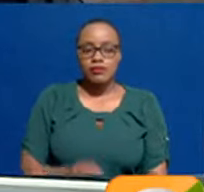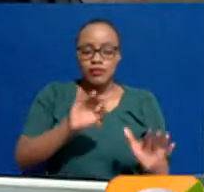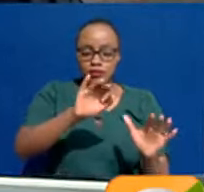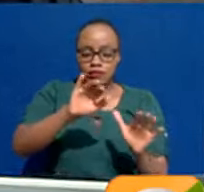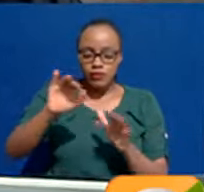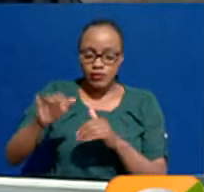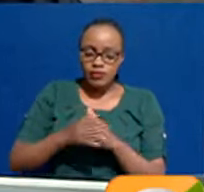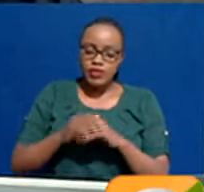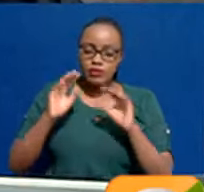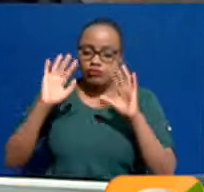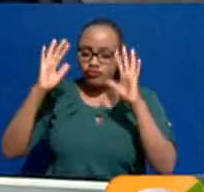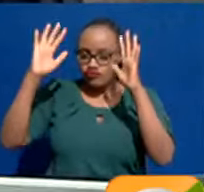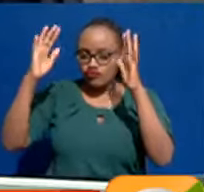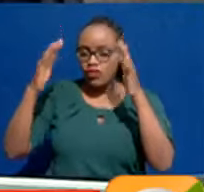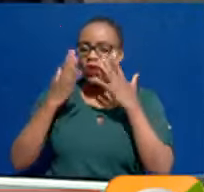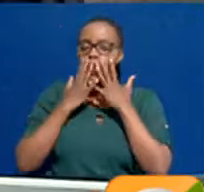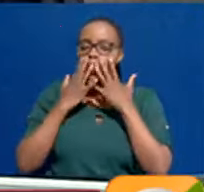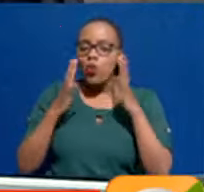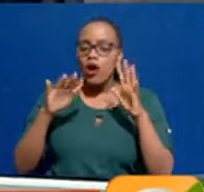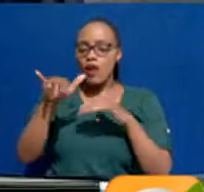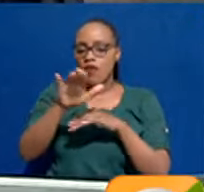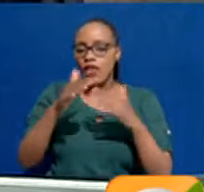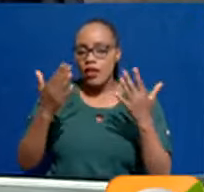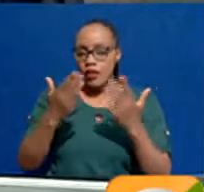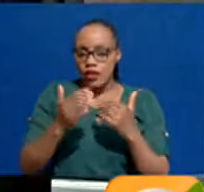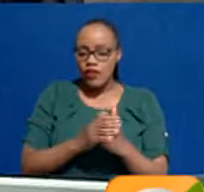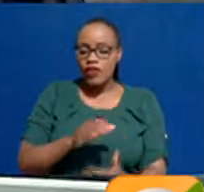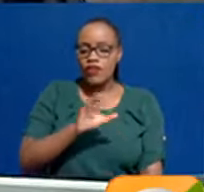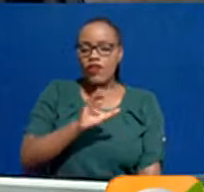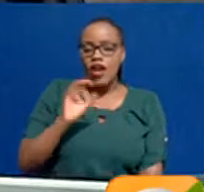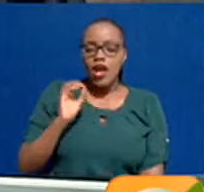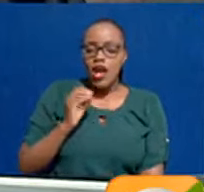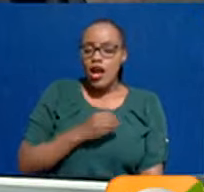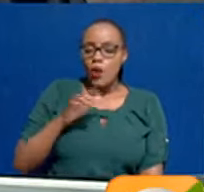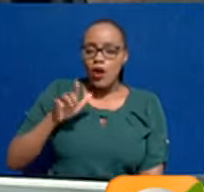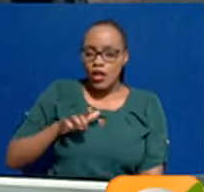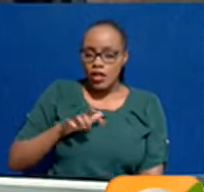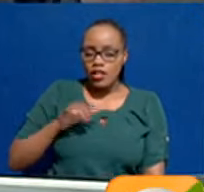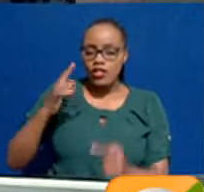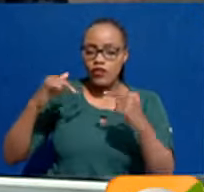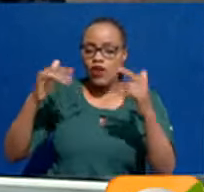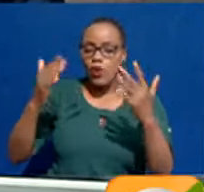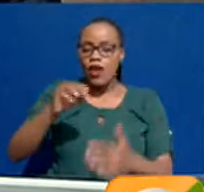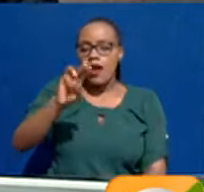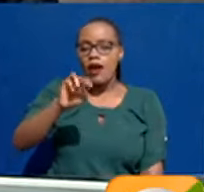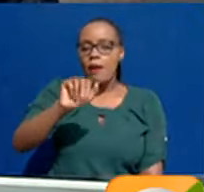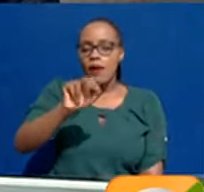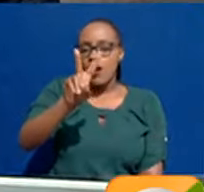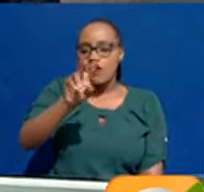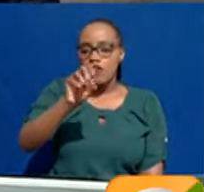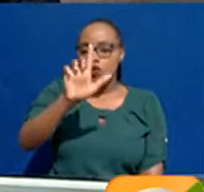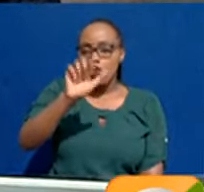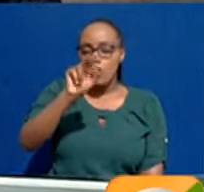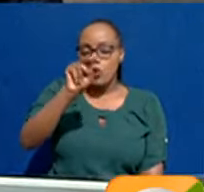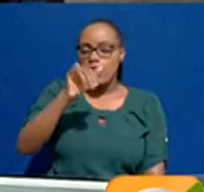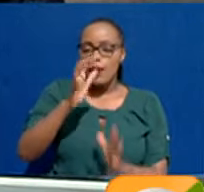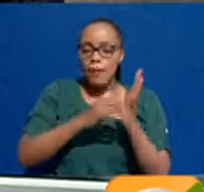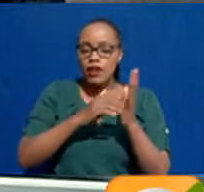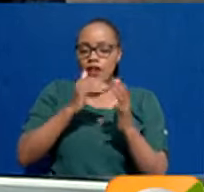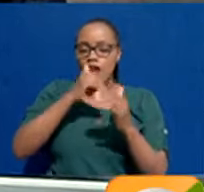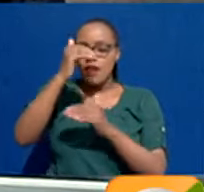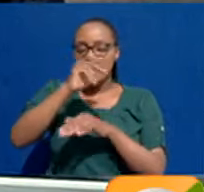Na mtazamaji, ilikuwa sherehe ya kufana katika shule ya msingi ya Our Lady of Victory Kaloleni huko Mavoloni, kaunti ya Machakos, baada ya